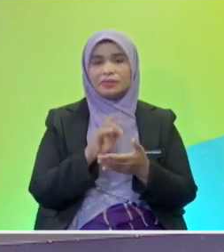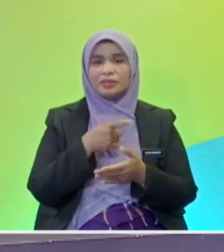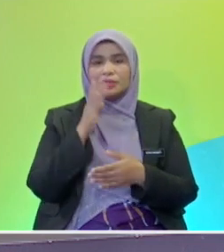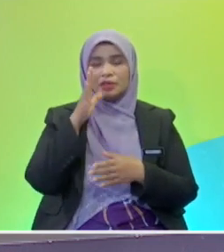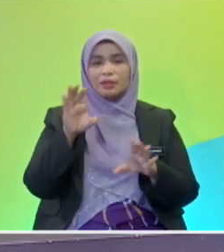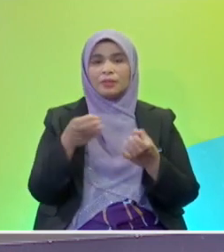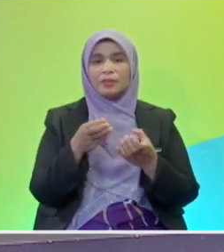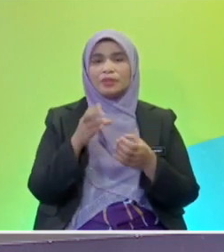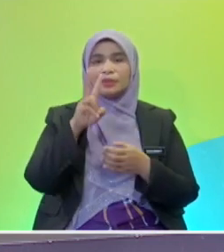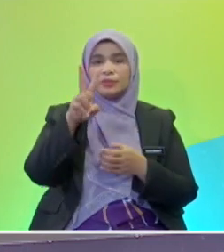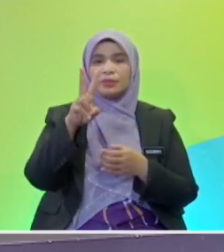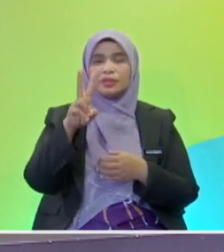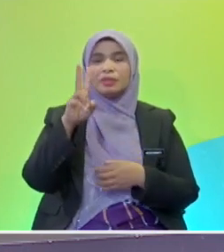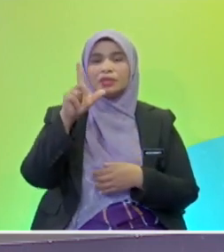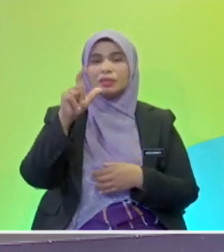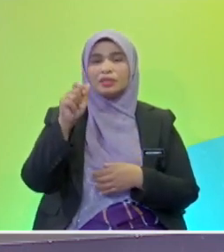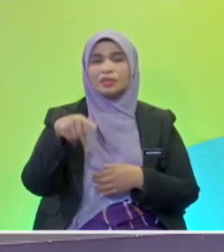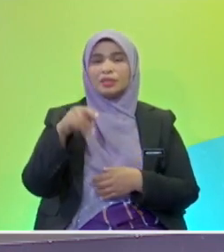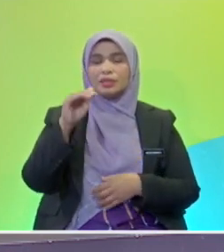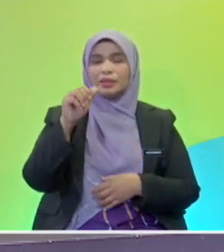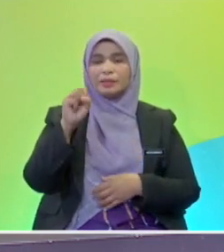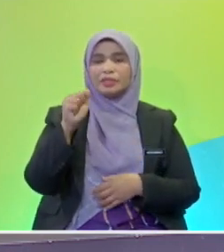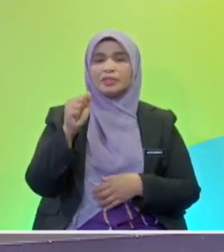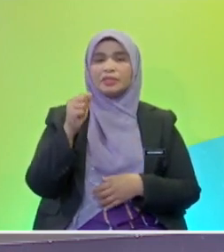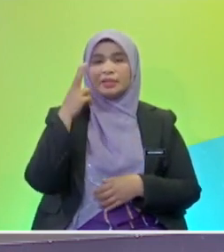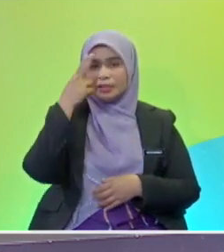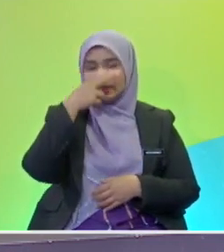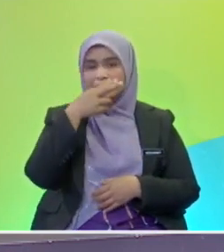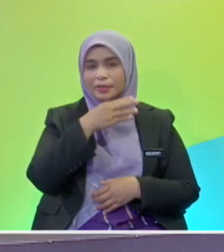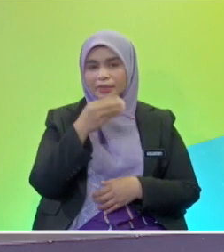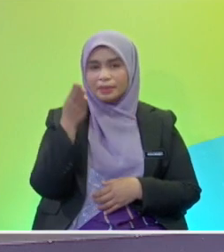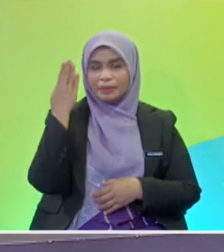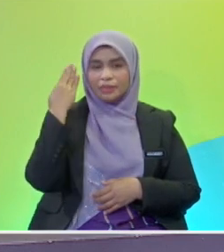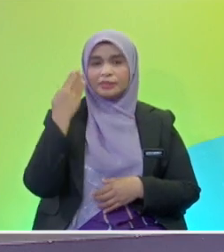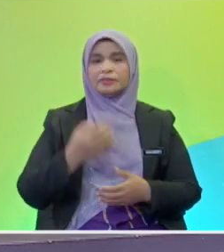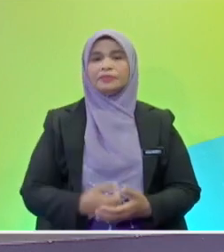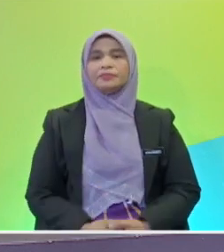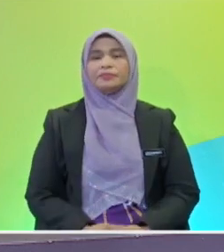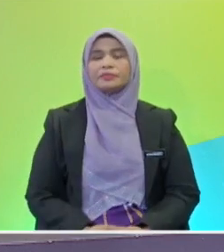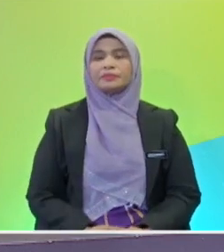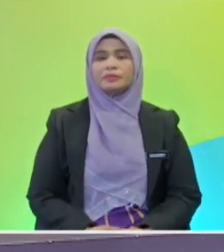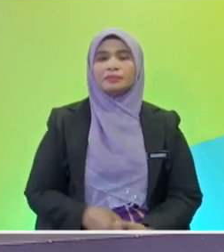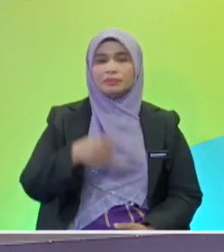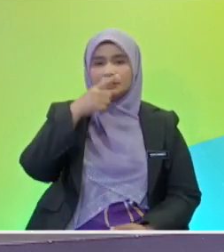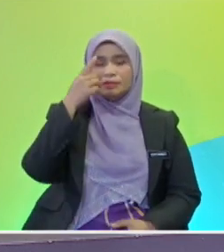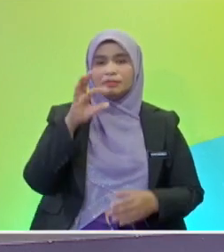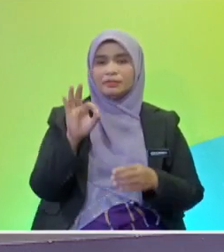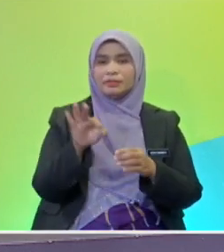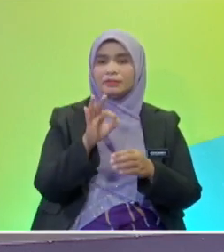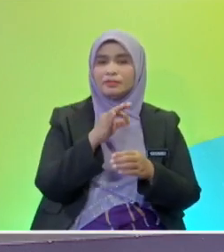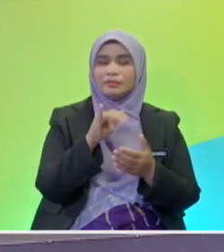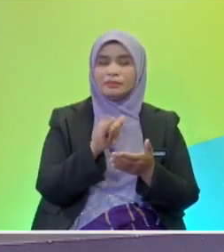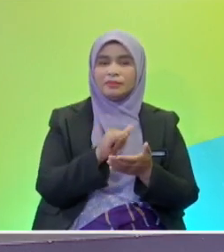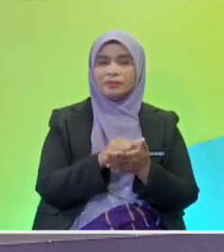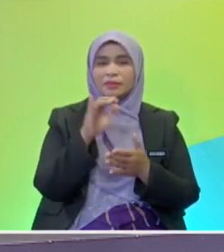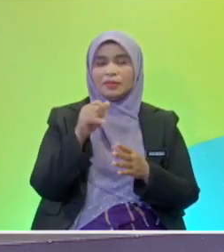lapisan depan dan belakang ah jadi kita jahit jahitan Kia macam tadi okey sebab jahitan Kia tu yang kukur okey